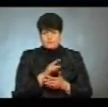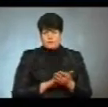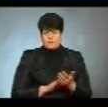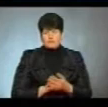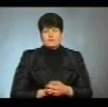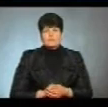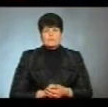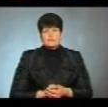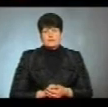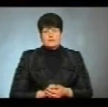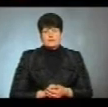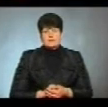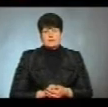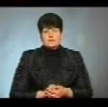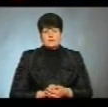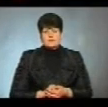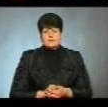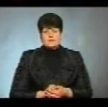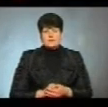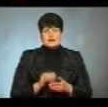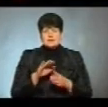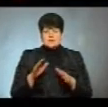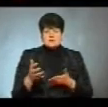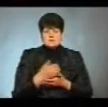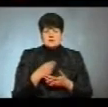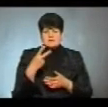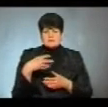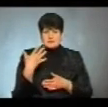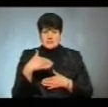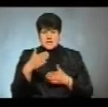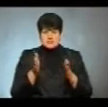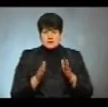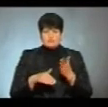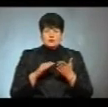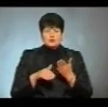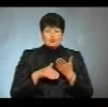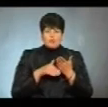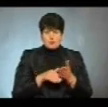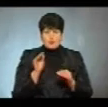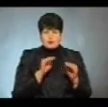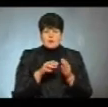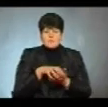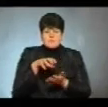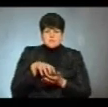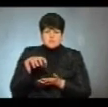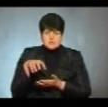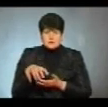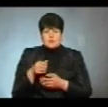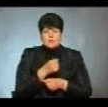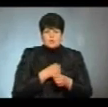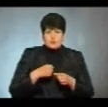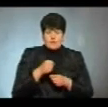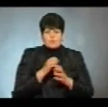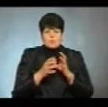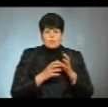Шови. Діти зібрали 25 ящиків допомоги. У паперові коробки поклали паски, консервовані помідори,